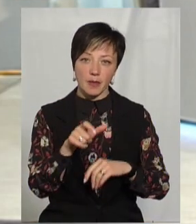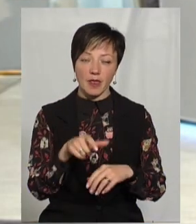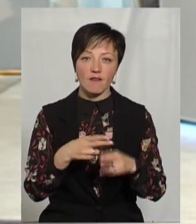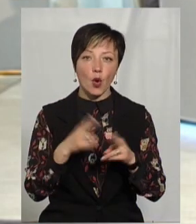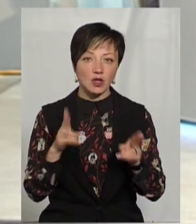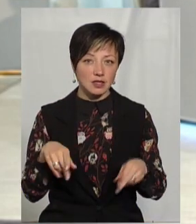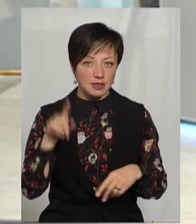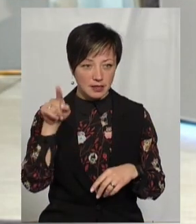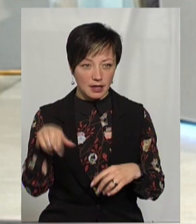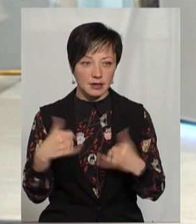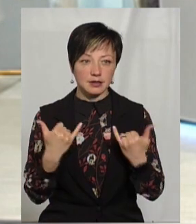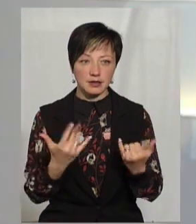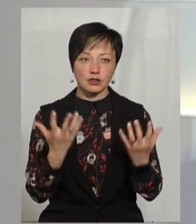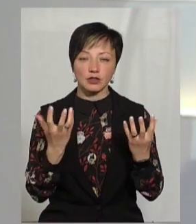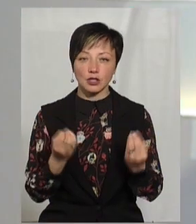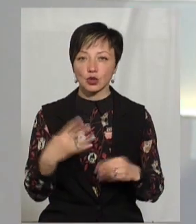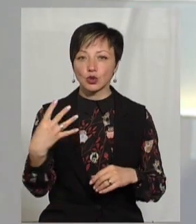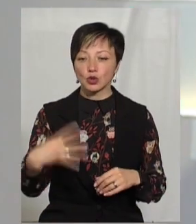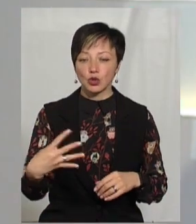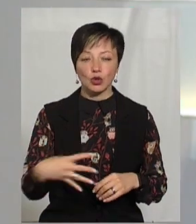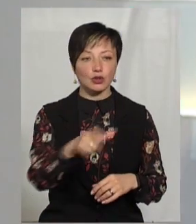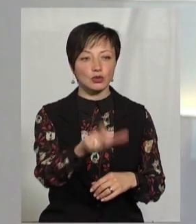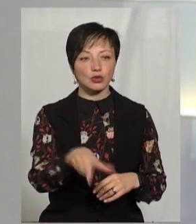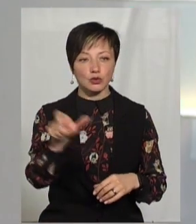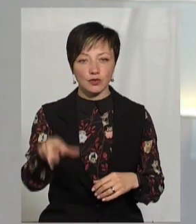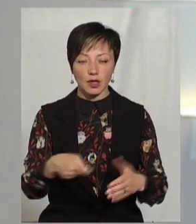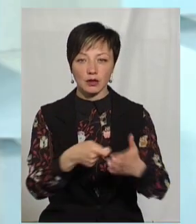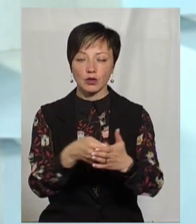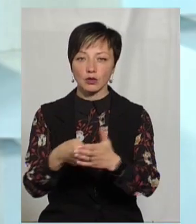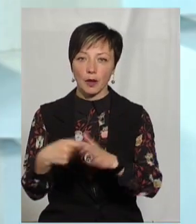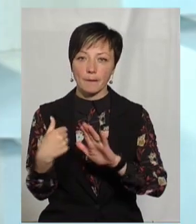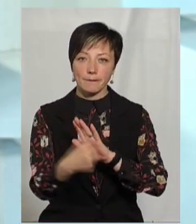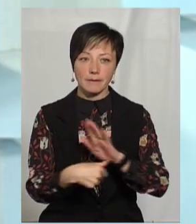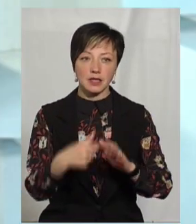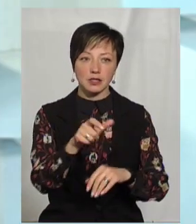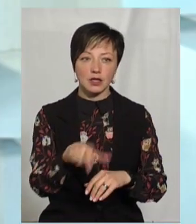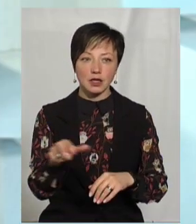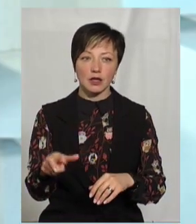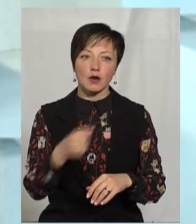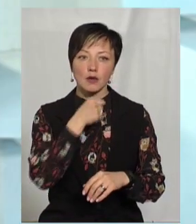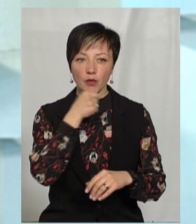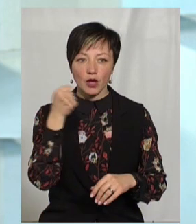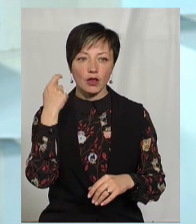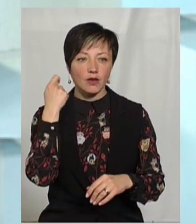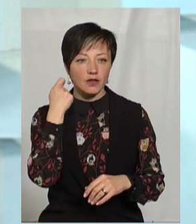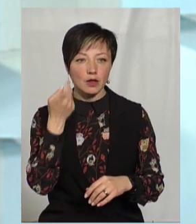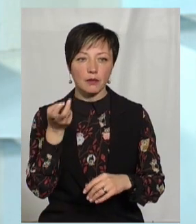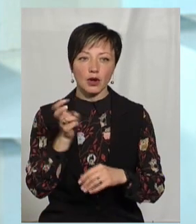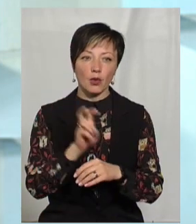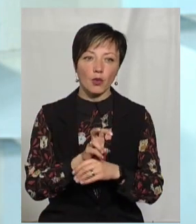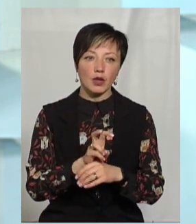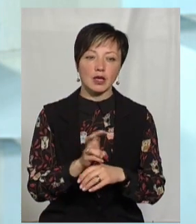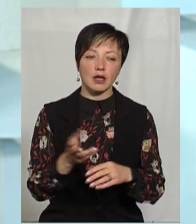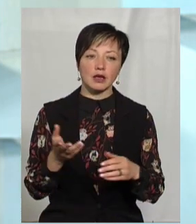це на залізничному вокзалі, да, ще, там, де? 40 чоловік зараз годують безхатченків, там люди похилого віку приходять,